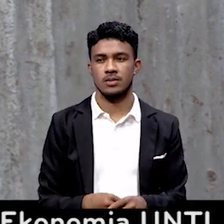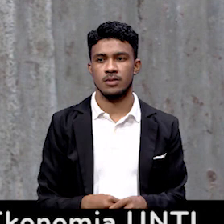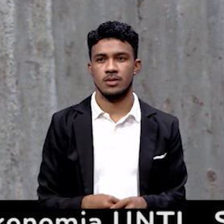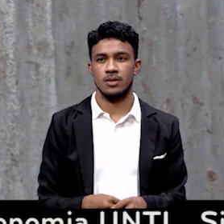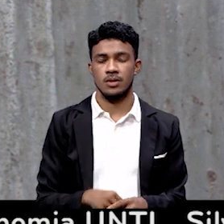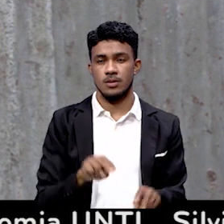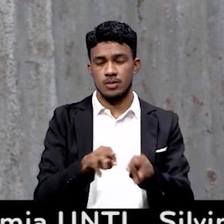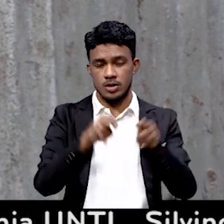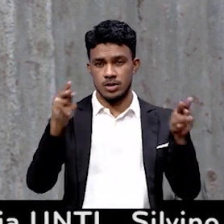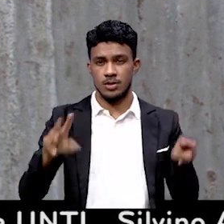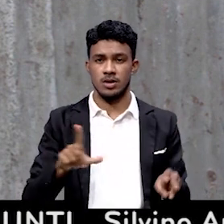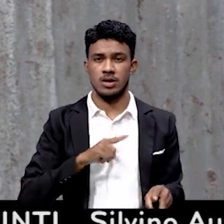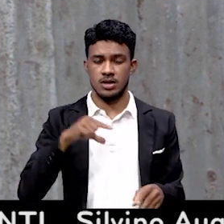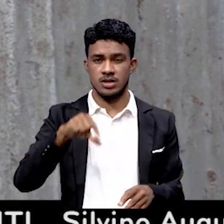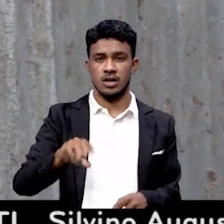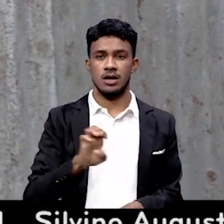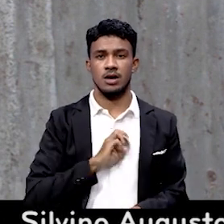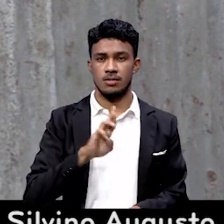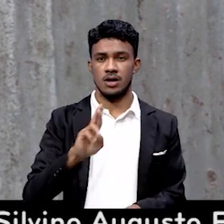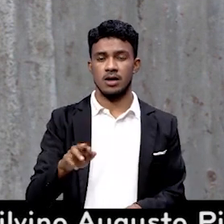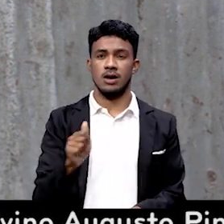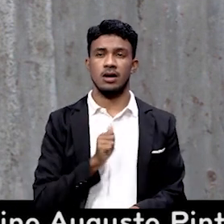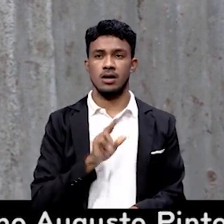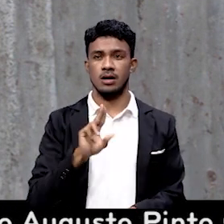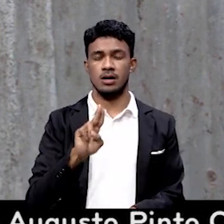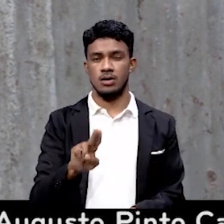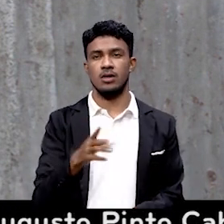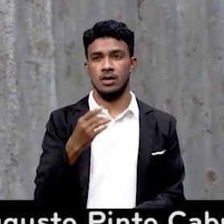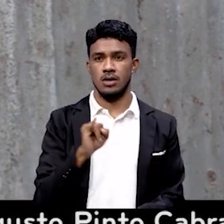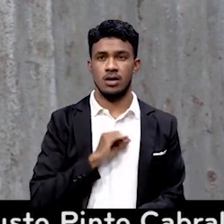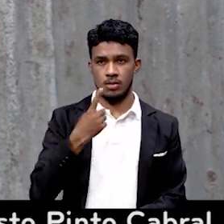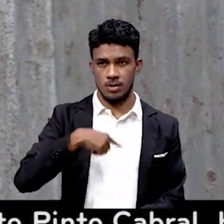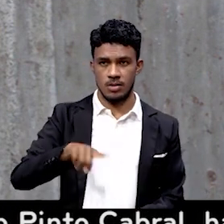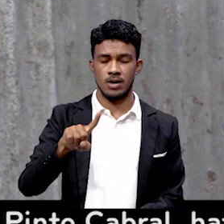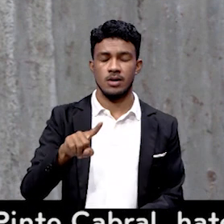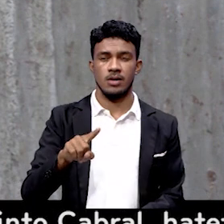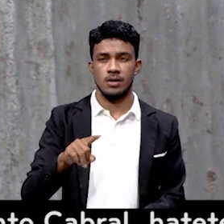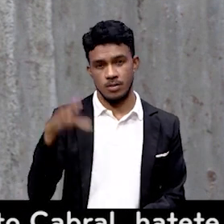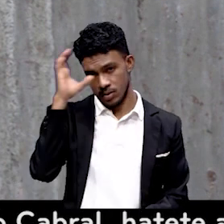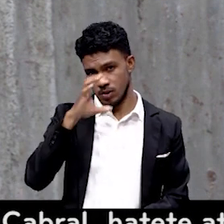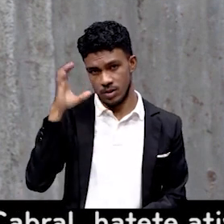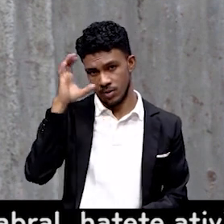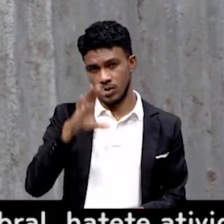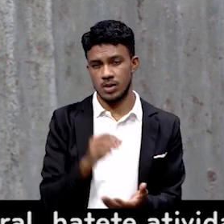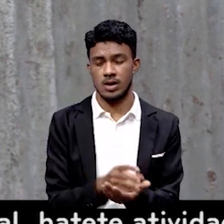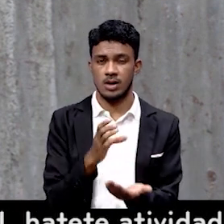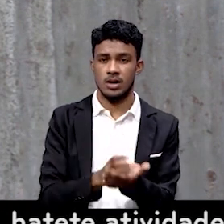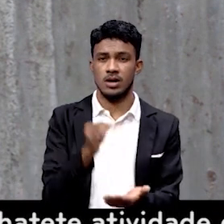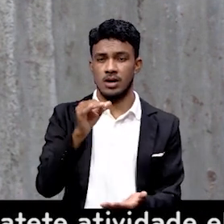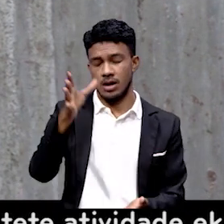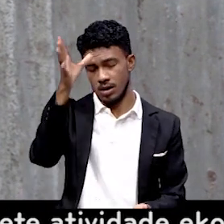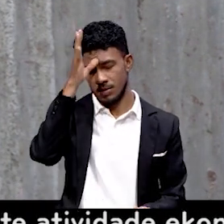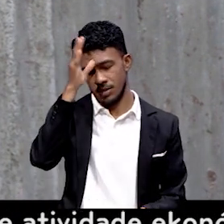liksa ermera eliusar ne hau pokoknya pamai sana apa sintian sa